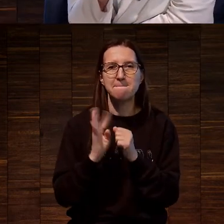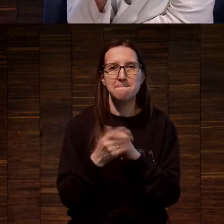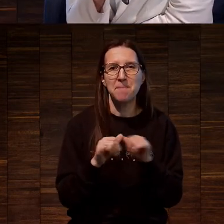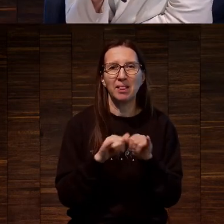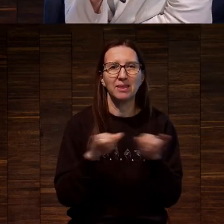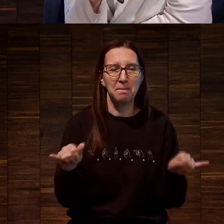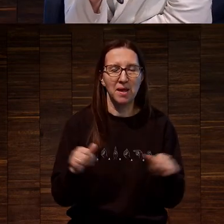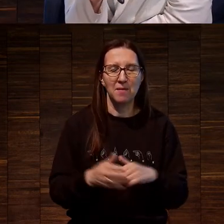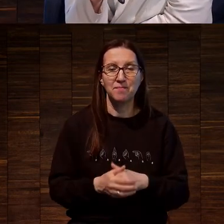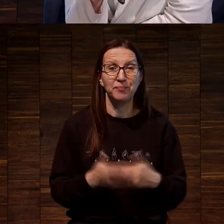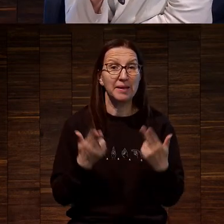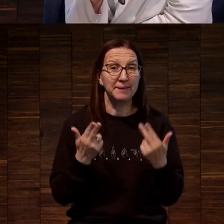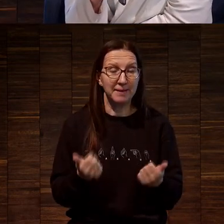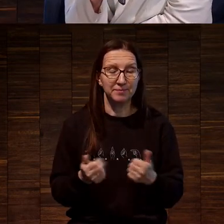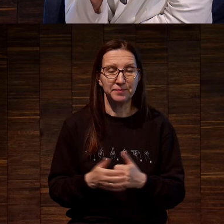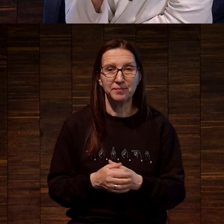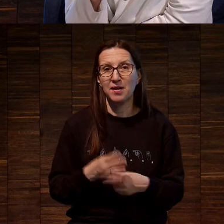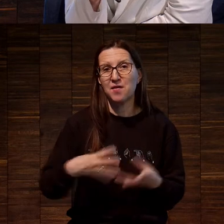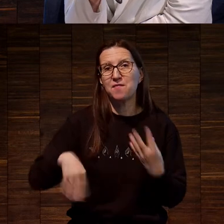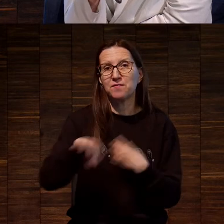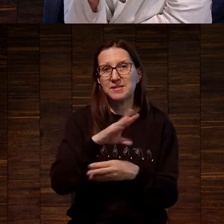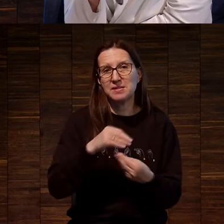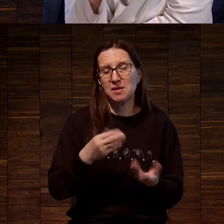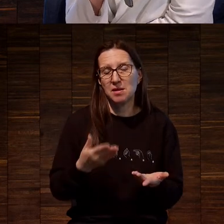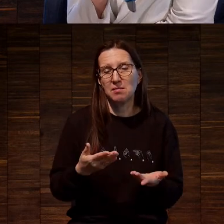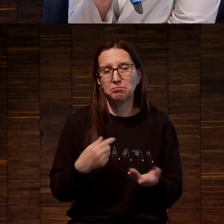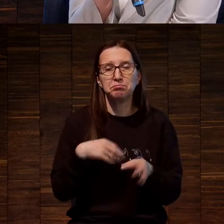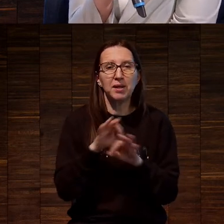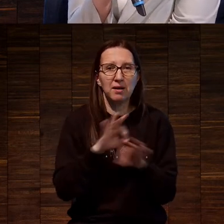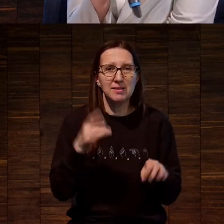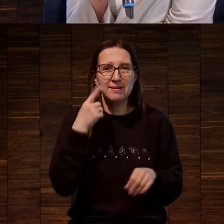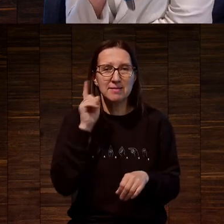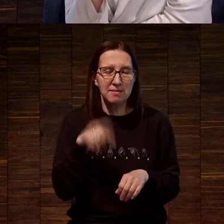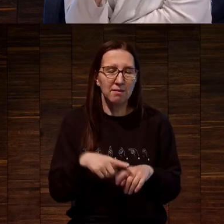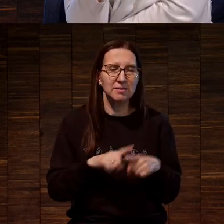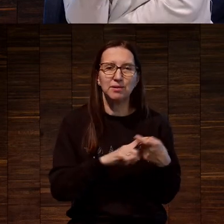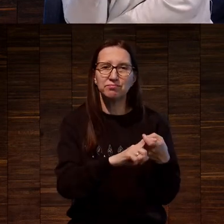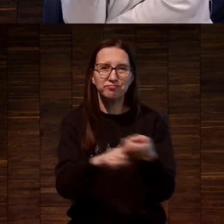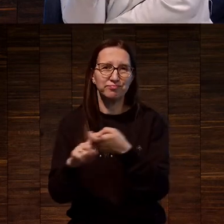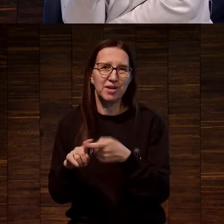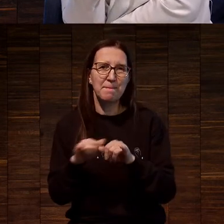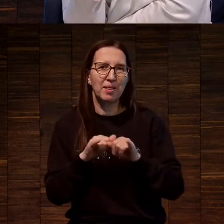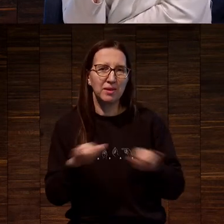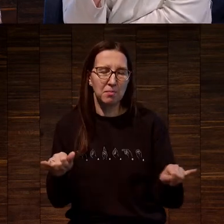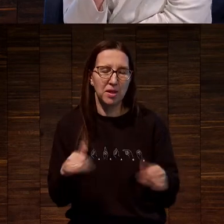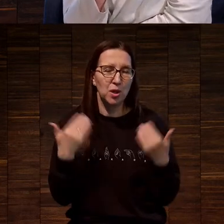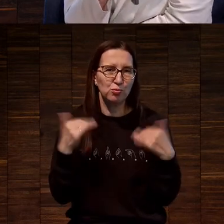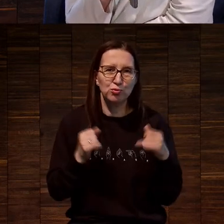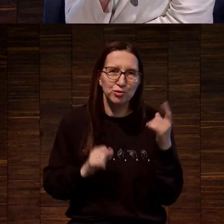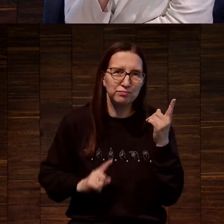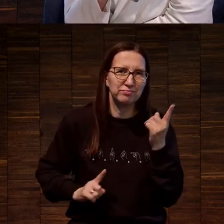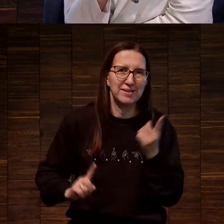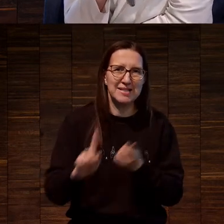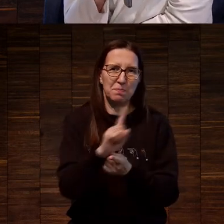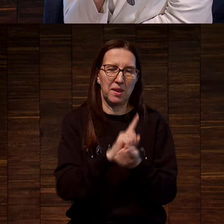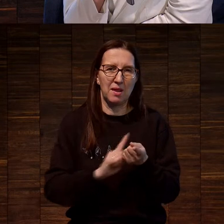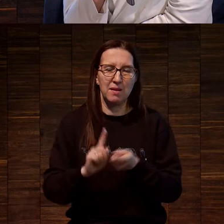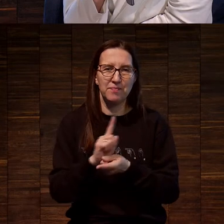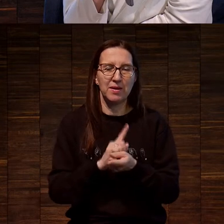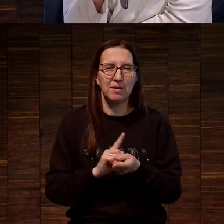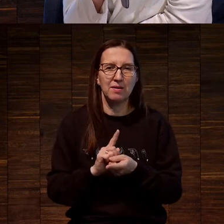расскажешь. Да, и вы все прекрасно знаете, что пандемия поменяла...